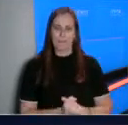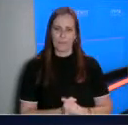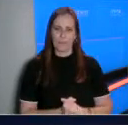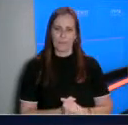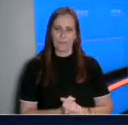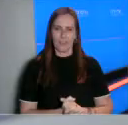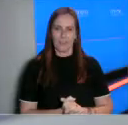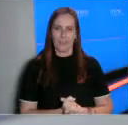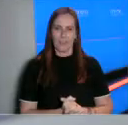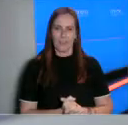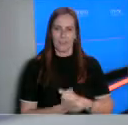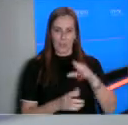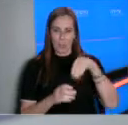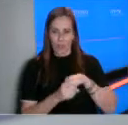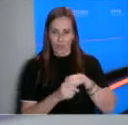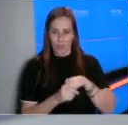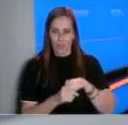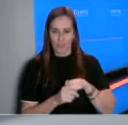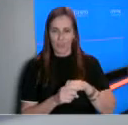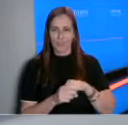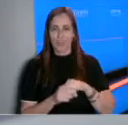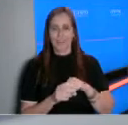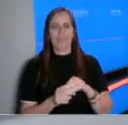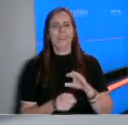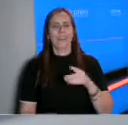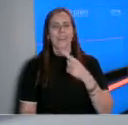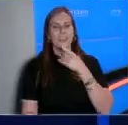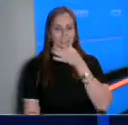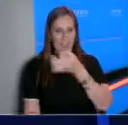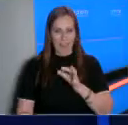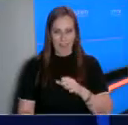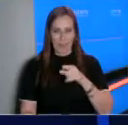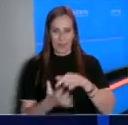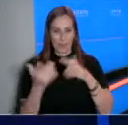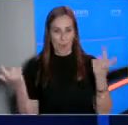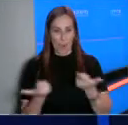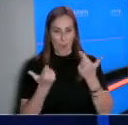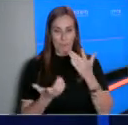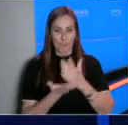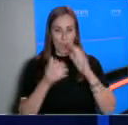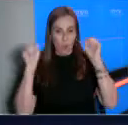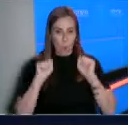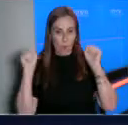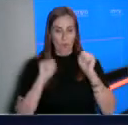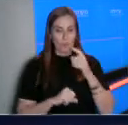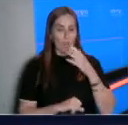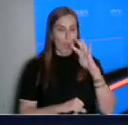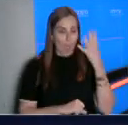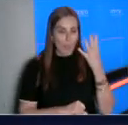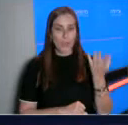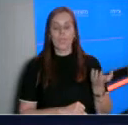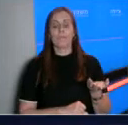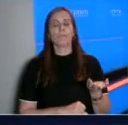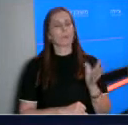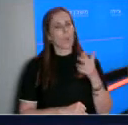כינוי. כן, זה שהיה בתוך הקאט שהליבאבא נכנס. עכשיו תגיד רגע, היות ואתם חוגגים כבר יום הולדת, יום הולדת הנה בא